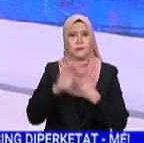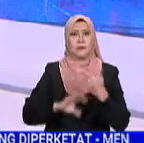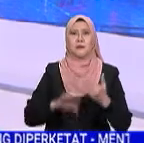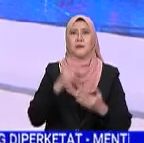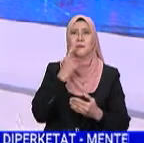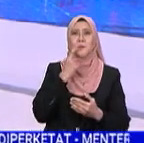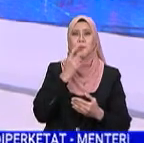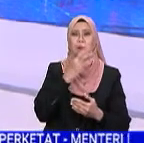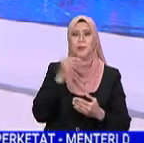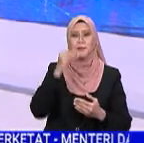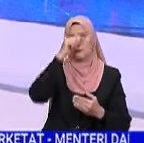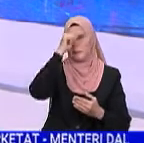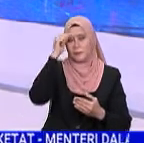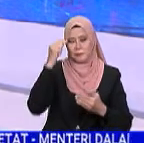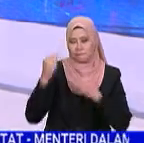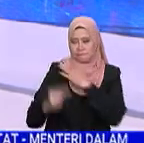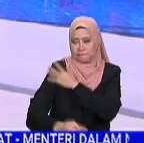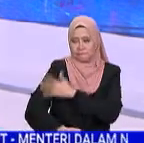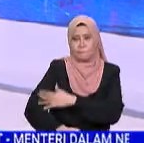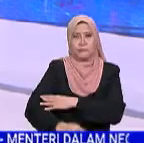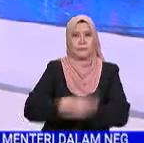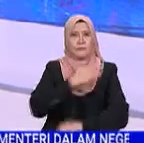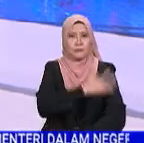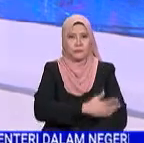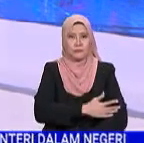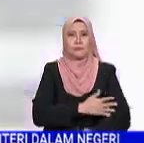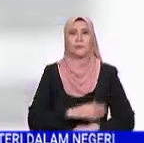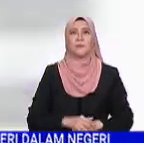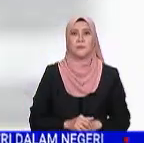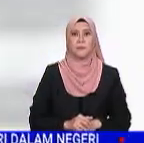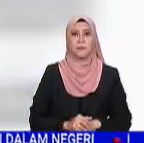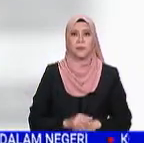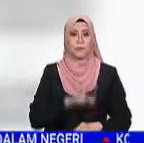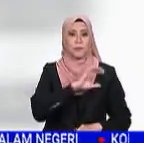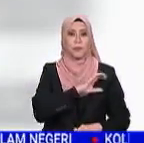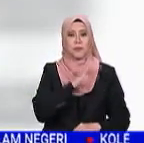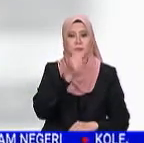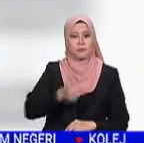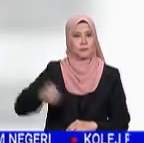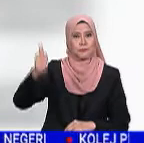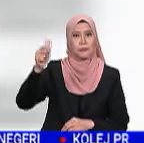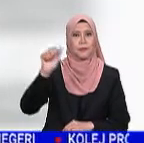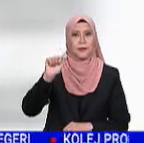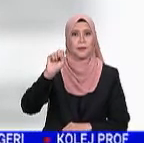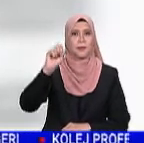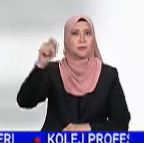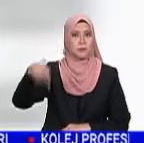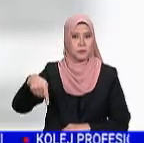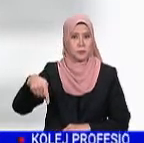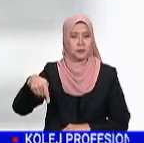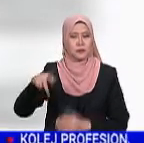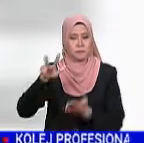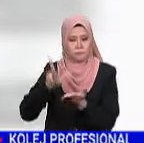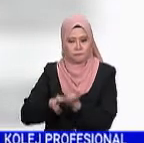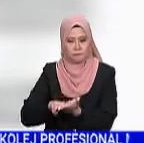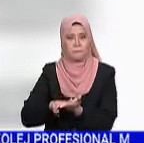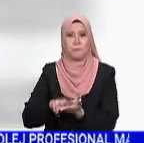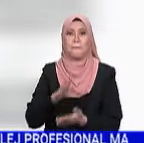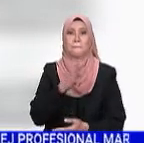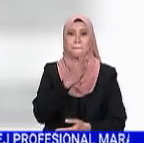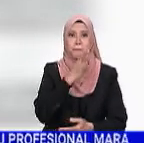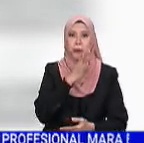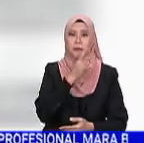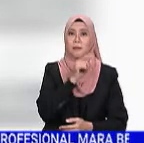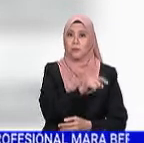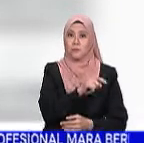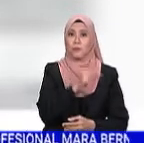di mulut dan lebam seluruh badan ke polisi daerah istana putri eight unsur kirim Okta mengesahkan Ibu